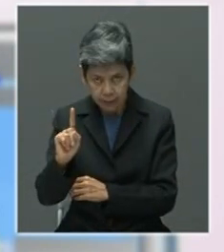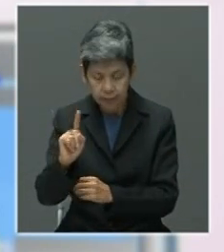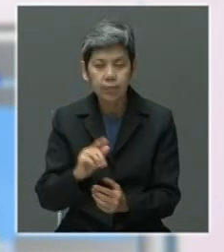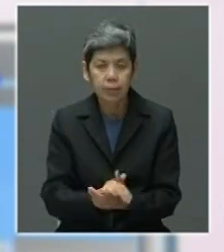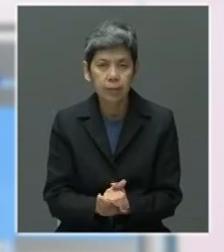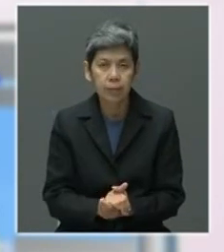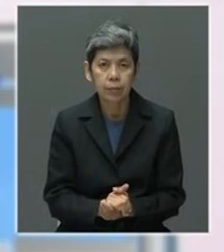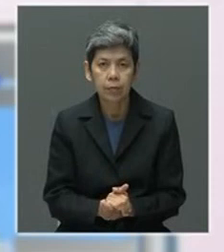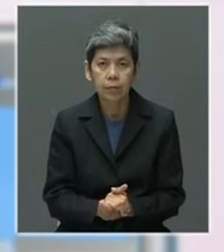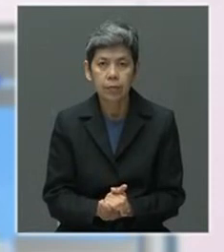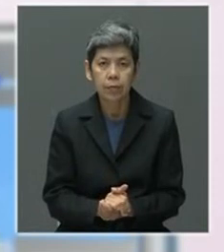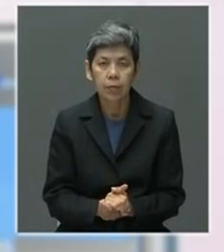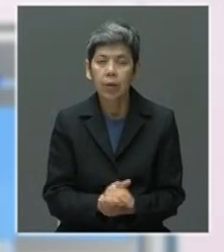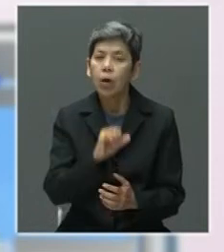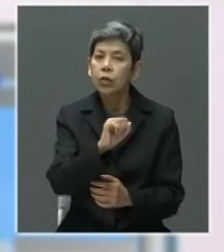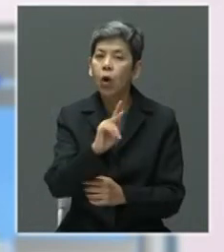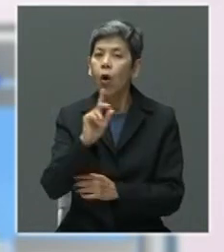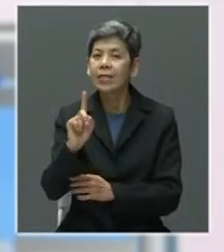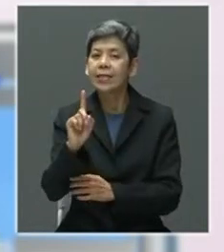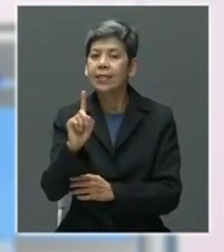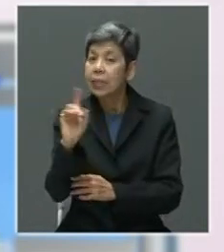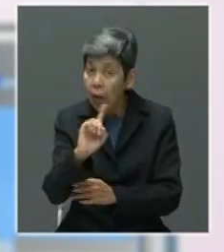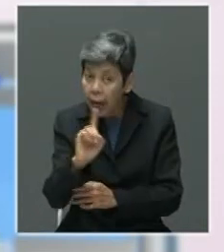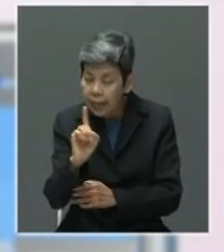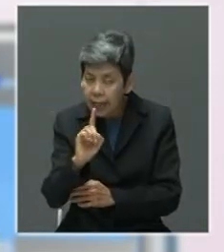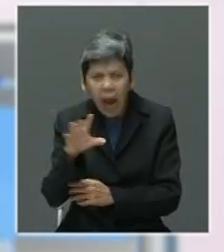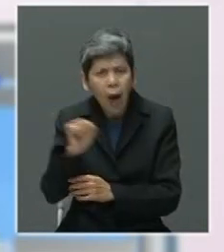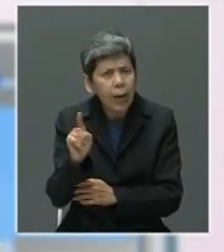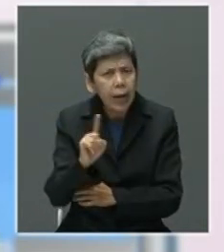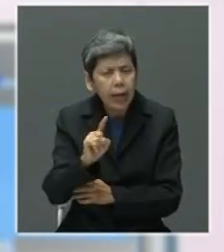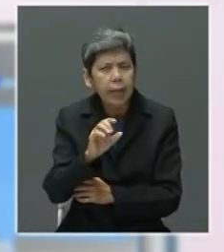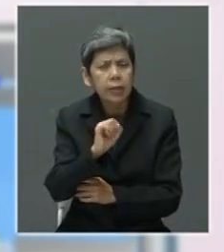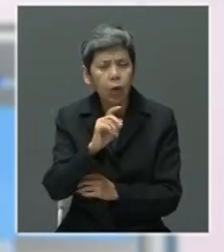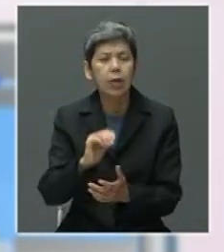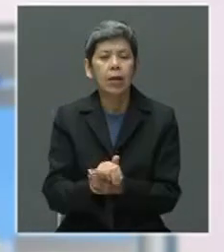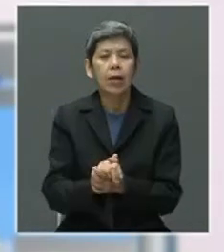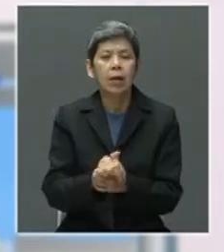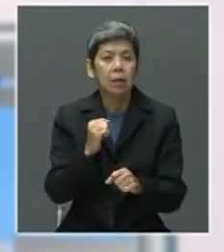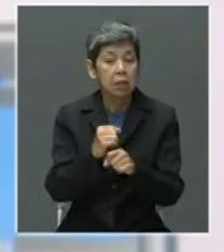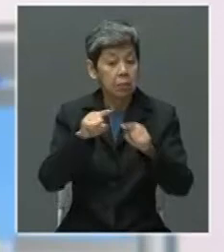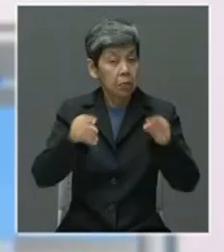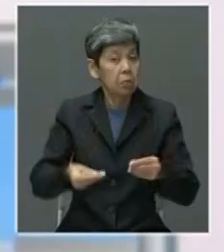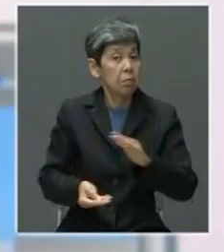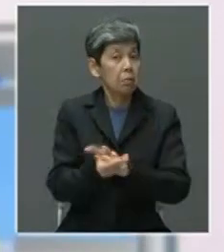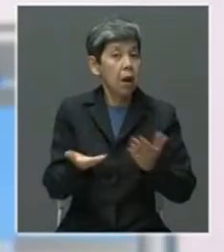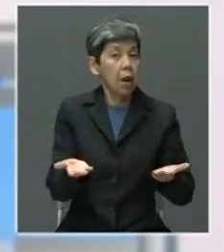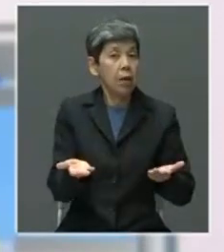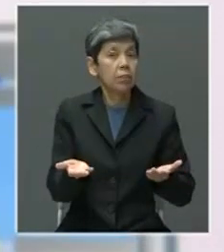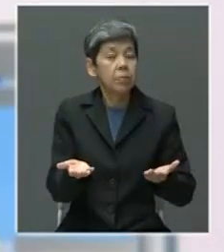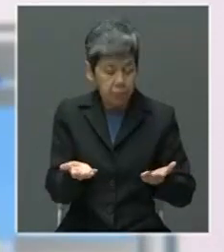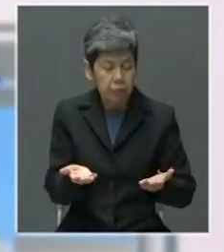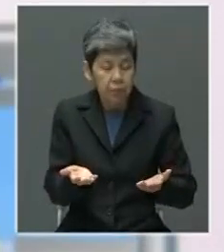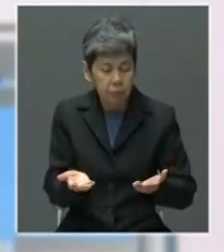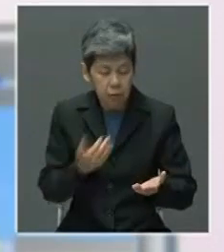ใดสอคอหนึ่งนี้มาจากไหนดินมาหรือไม่ คือกำลัง